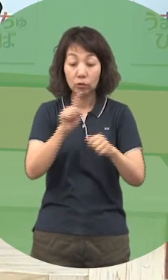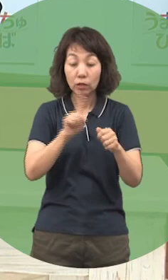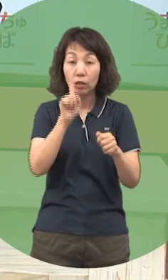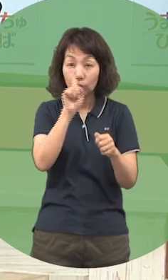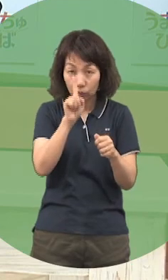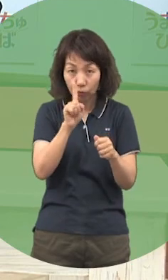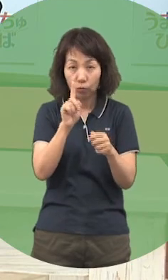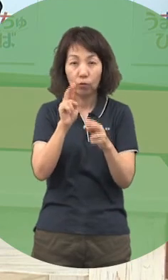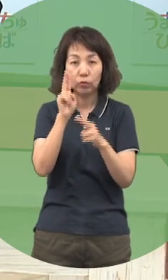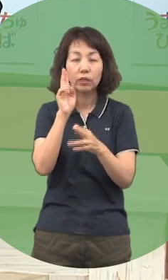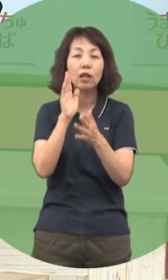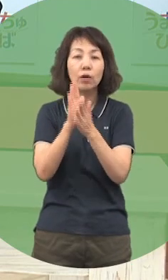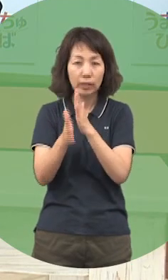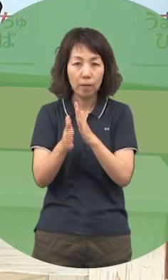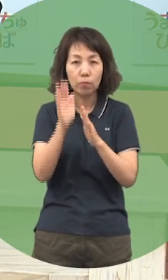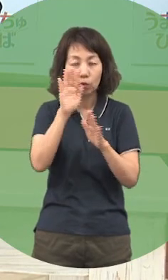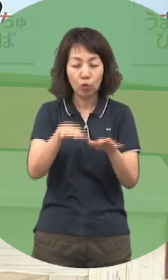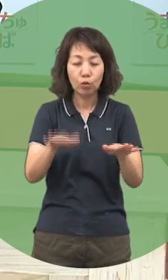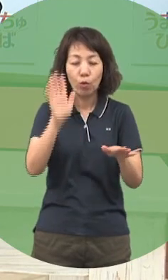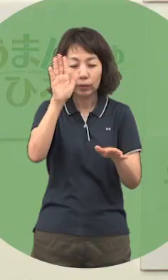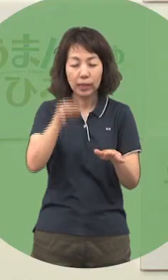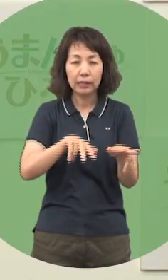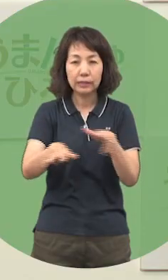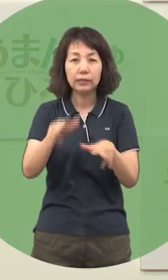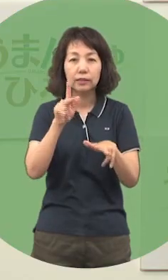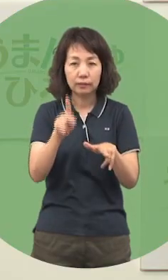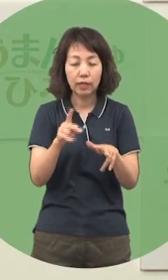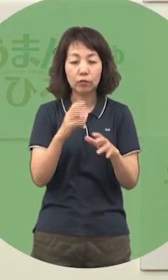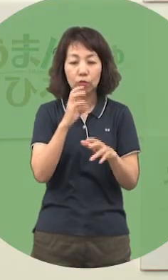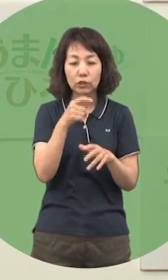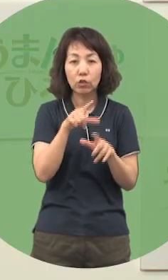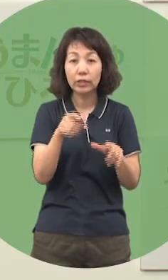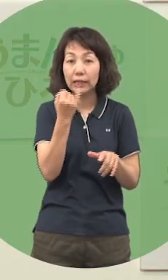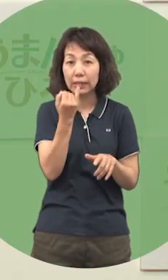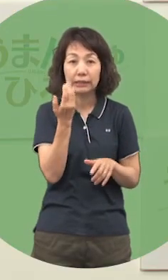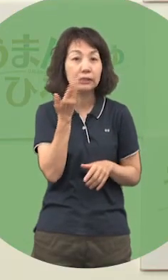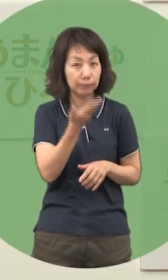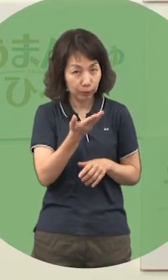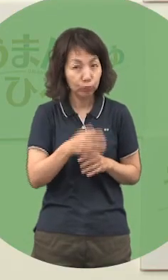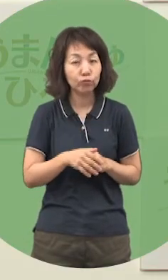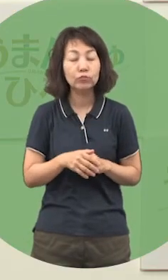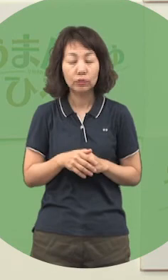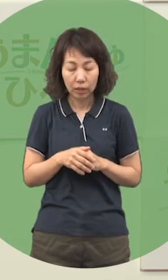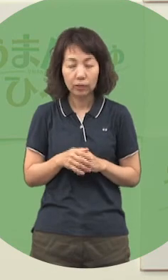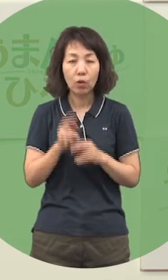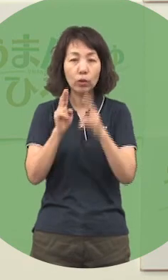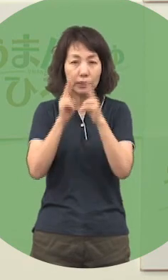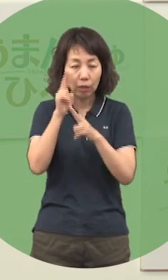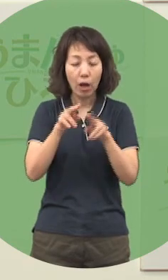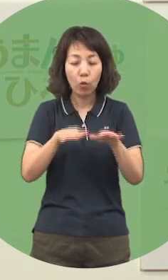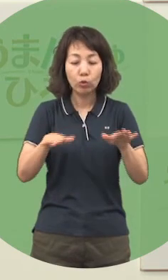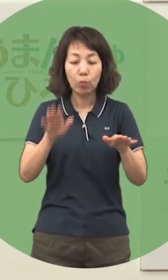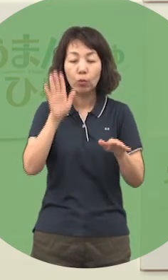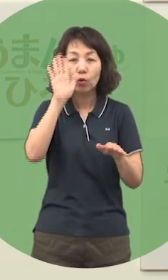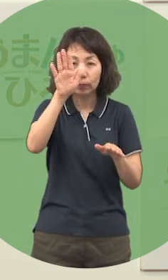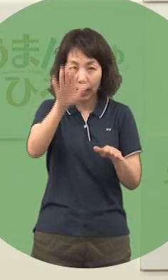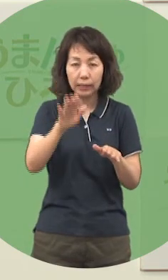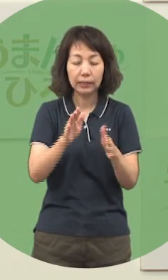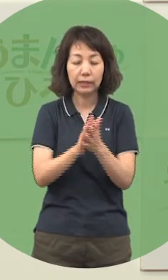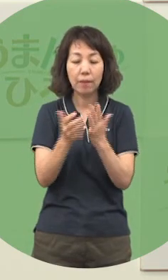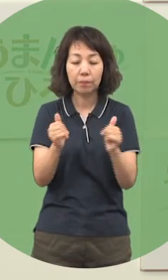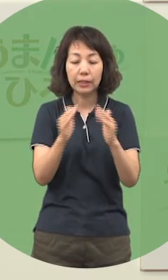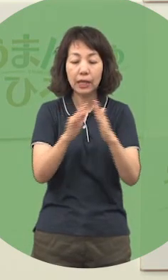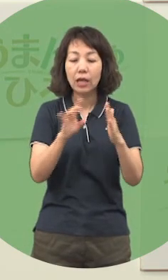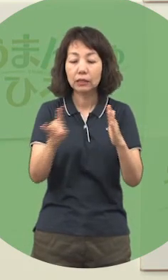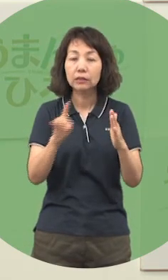政策課の塩平さんに伺います。 はい、沖縄子どもの未来県民会議は行政や